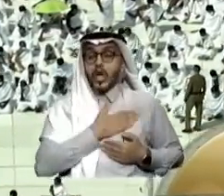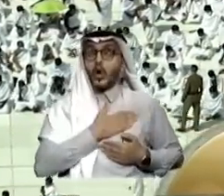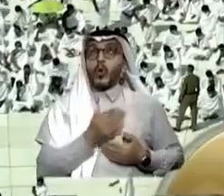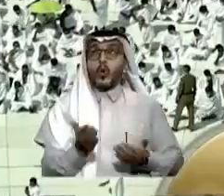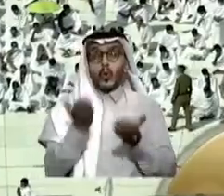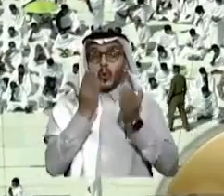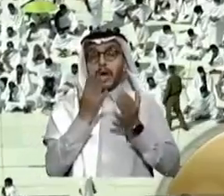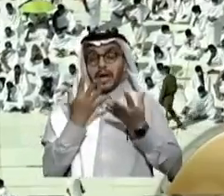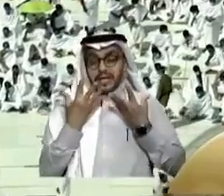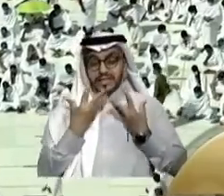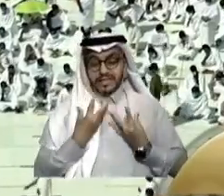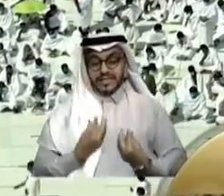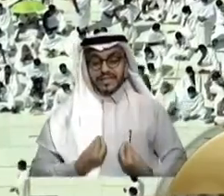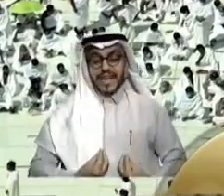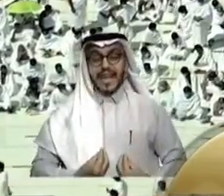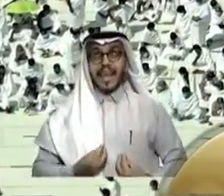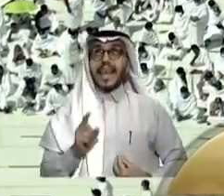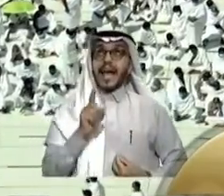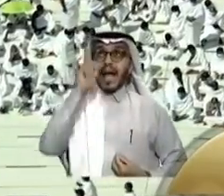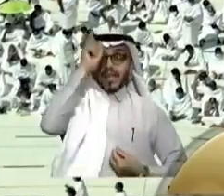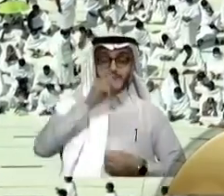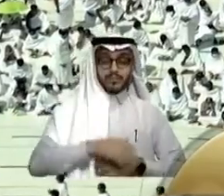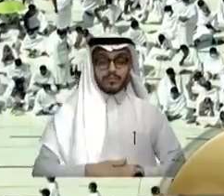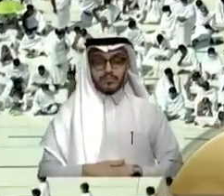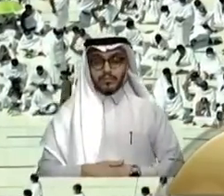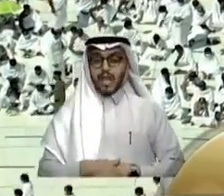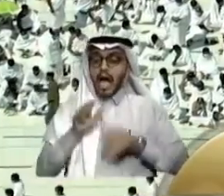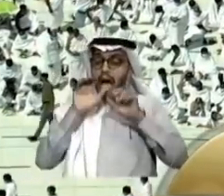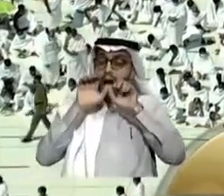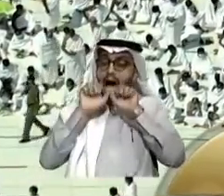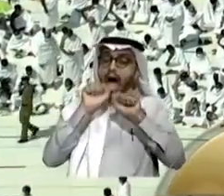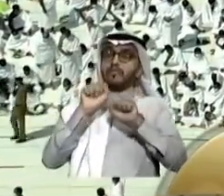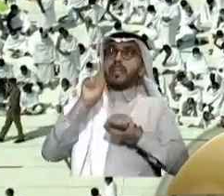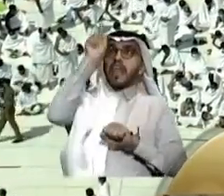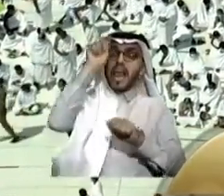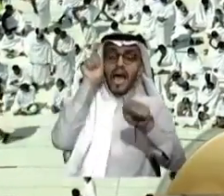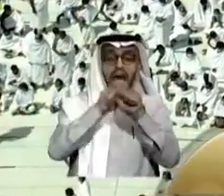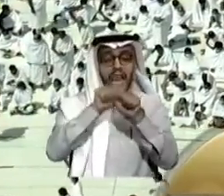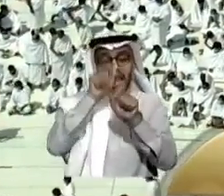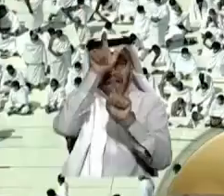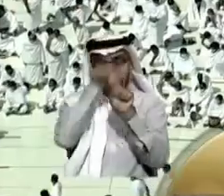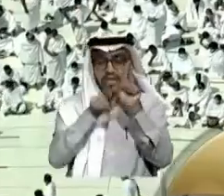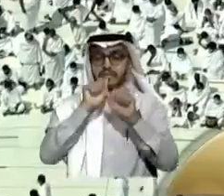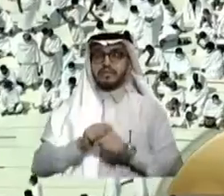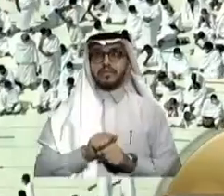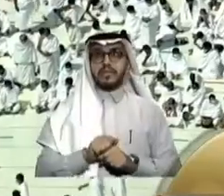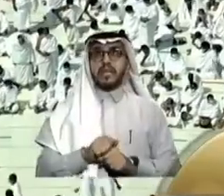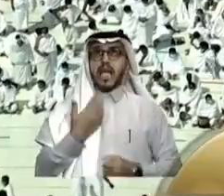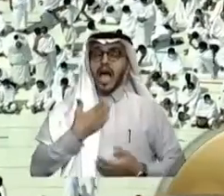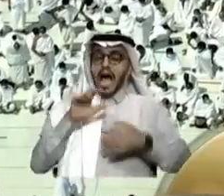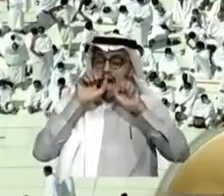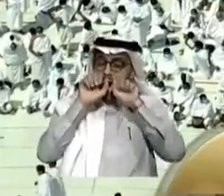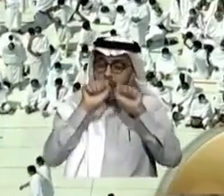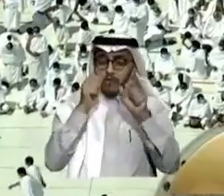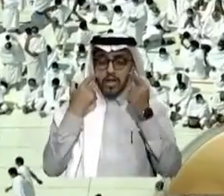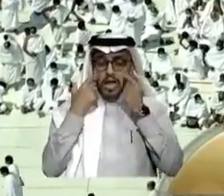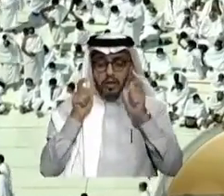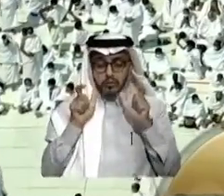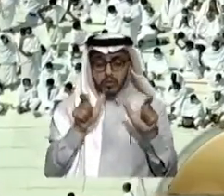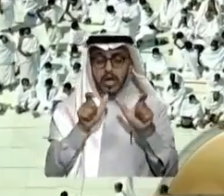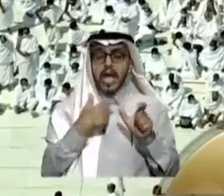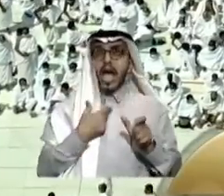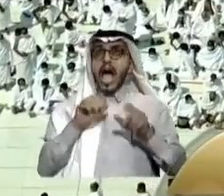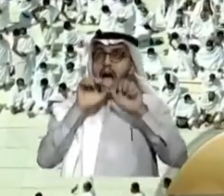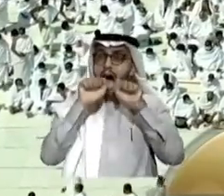إليه يطمئن ويسكن. يحفظ سبحانه ما خلق، ويقي ما أوجد،